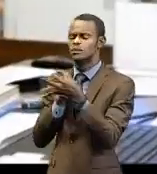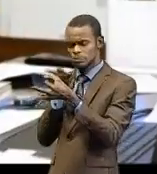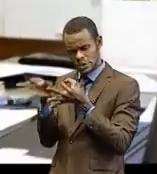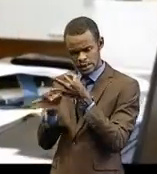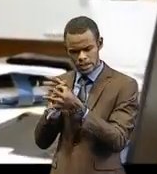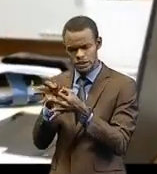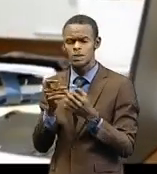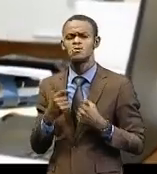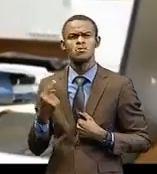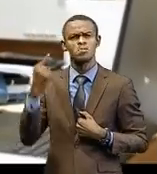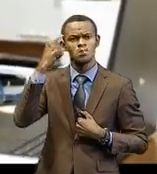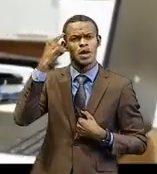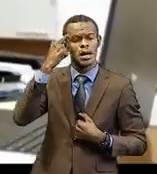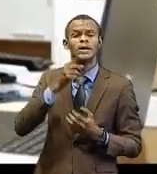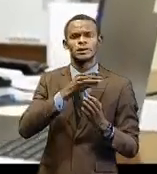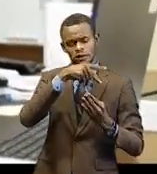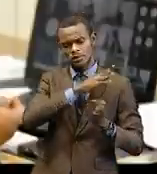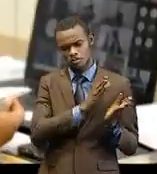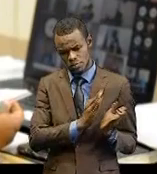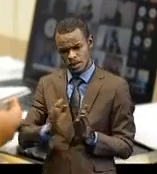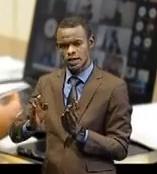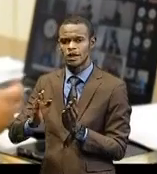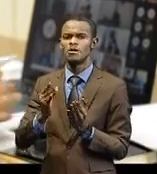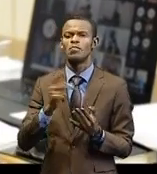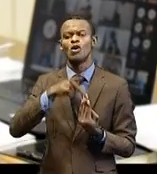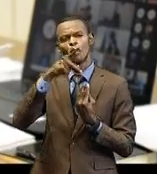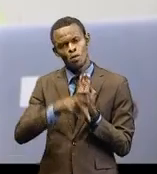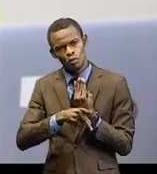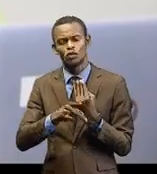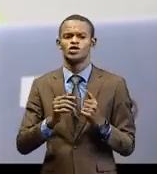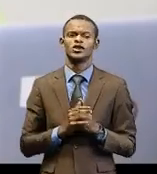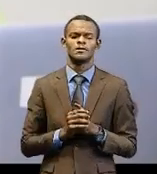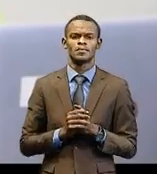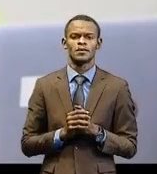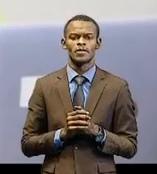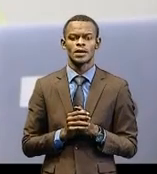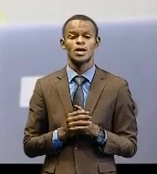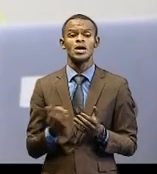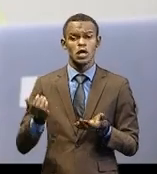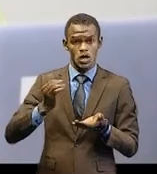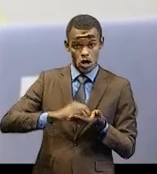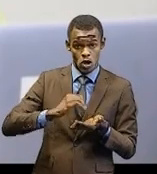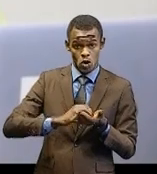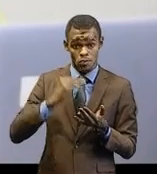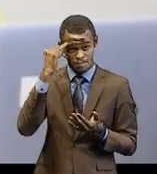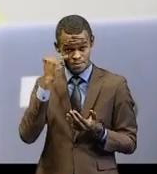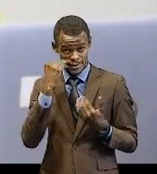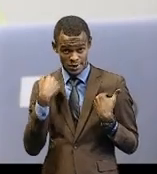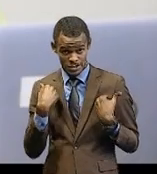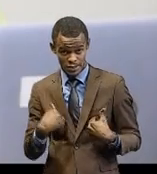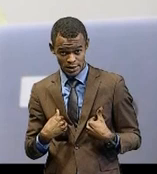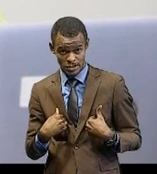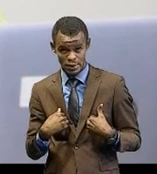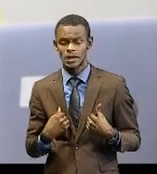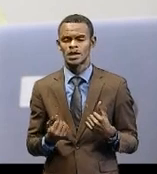réglementation de ces activités. Profitant de l'occasion, le ministre de la Santé a également évoqué